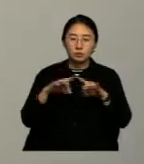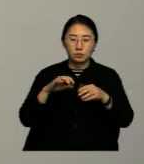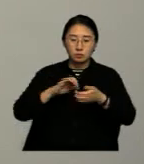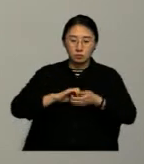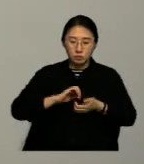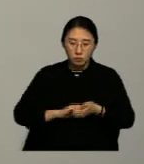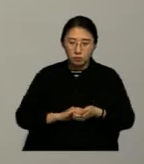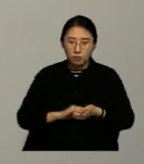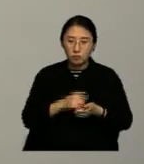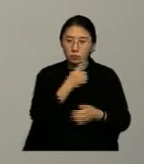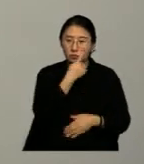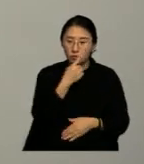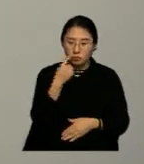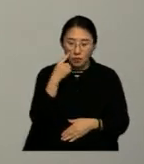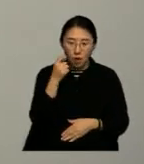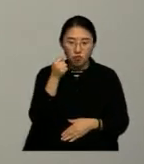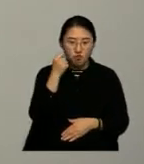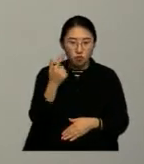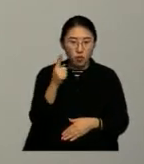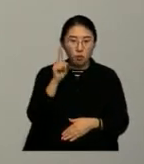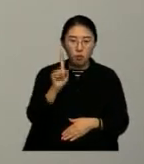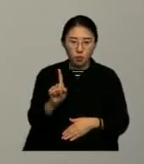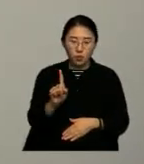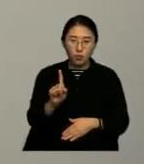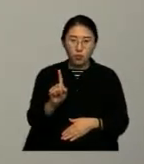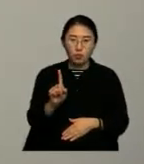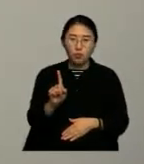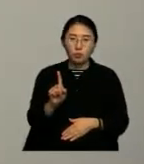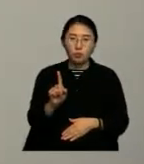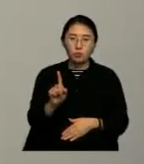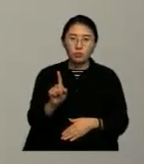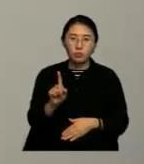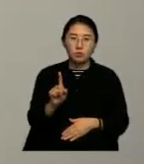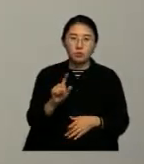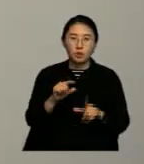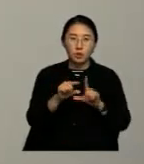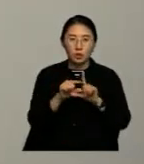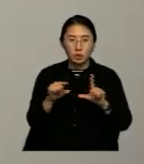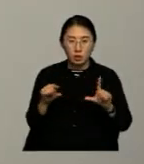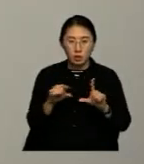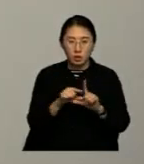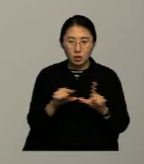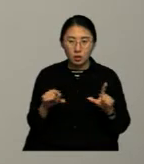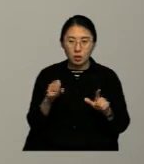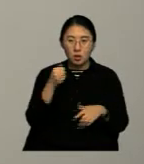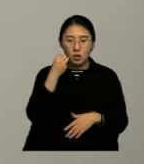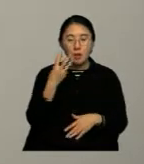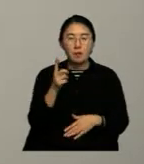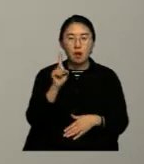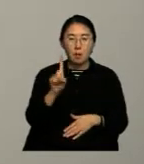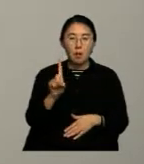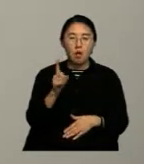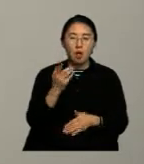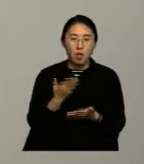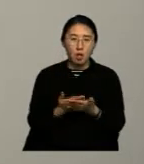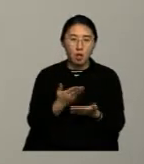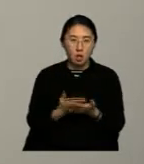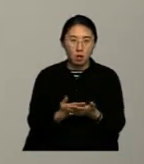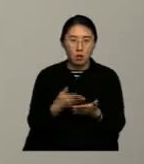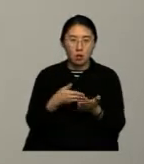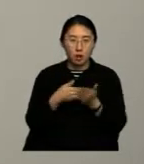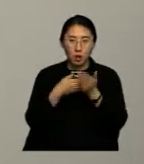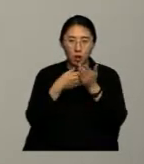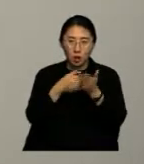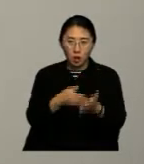점검을 그 6개월에 한 번씩 하고 있는데 이 부분은 한 3개월에 한 번 해달라고 건의를